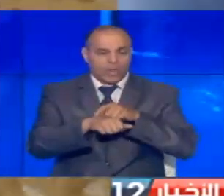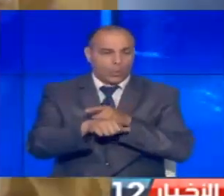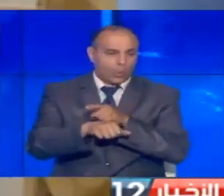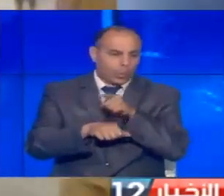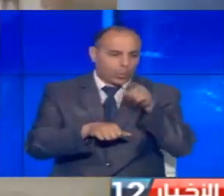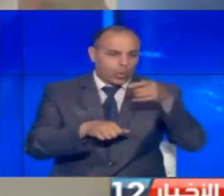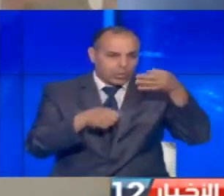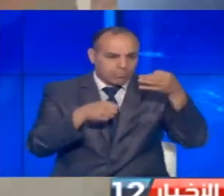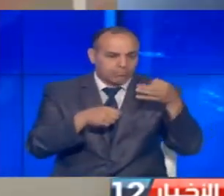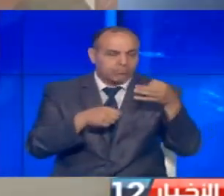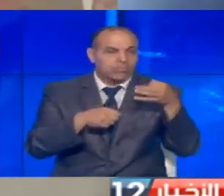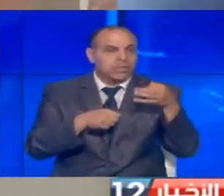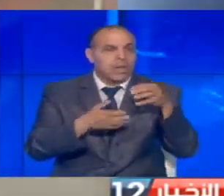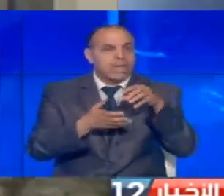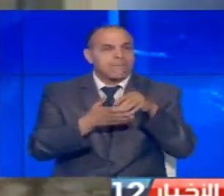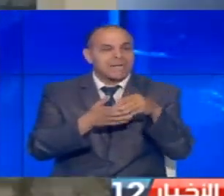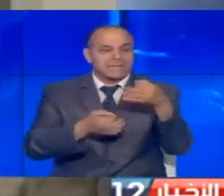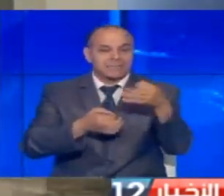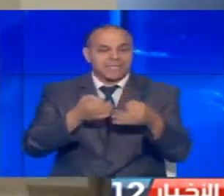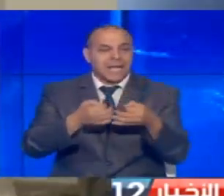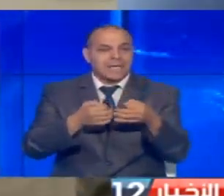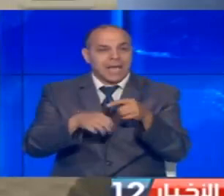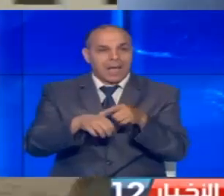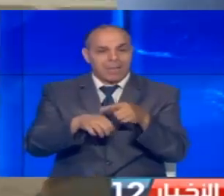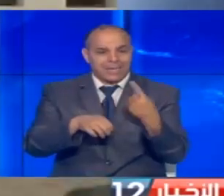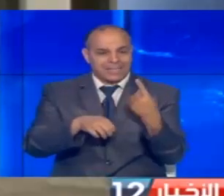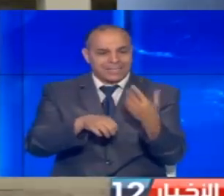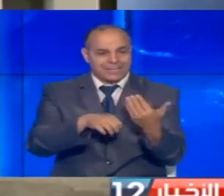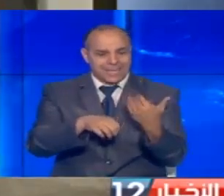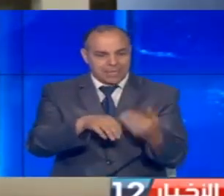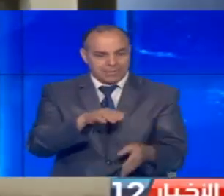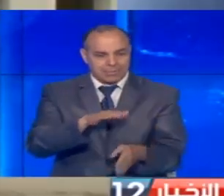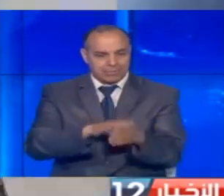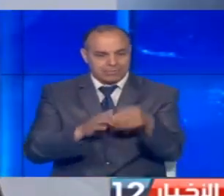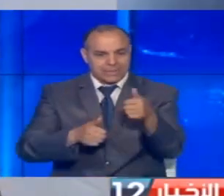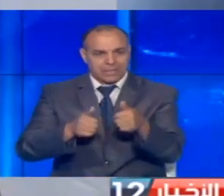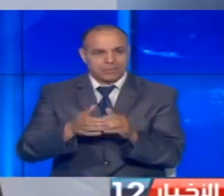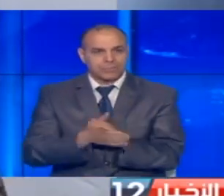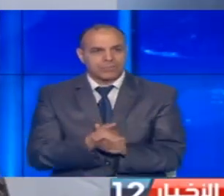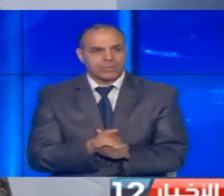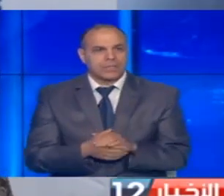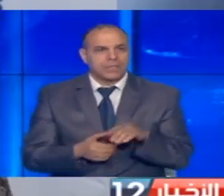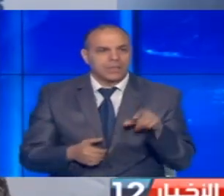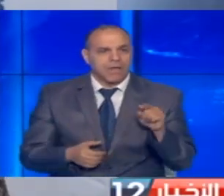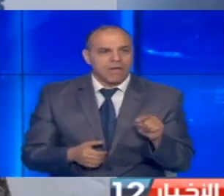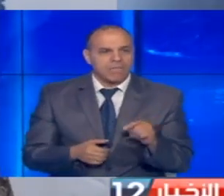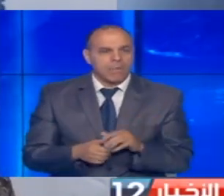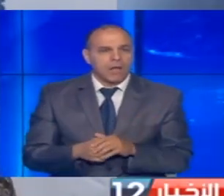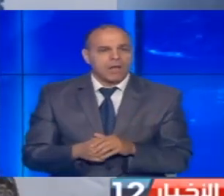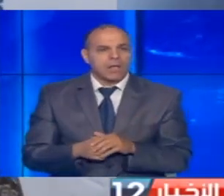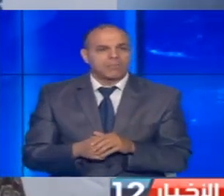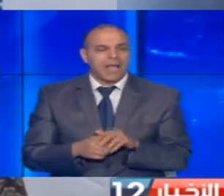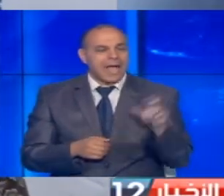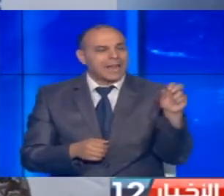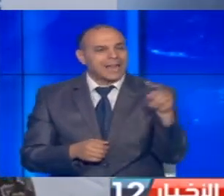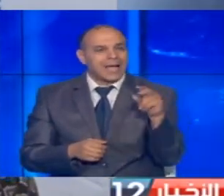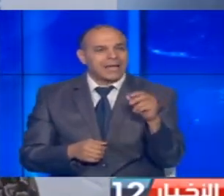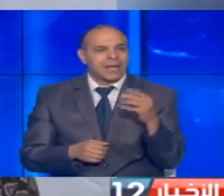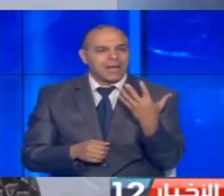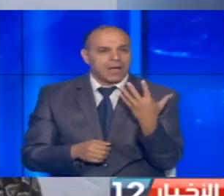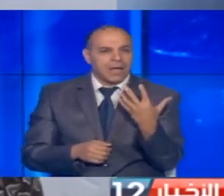في الوقت المطلوب إلى مركز الامتحان قبل ساعة من انطلاق الاختبارات. عندنا فيما يخص النقل